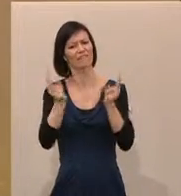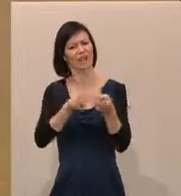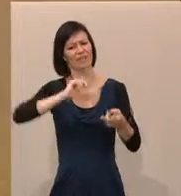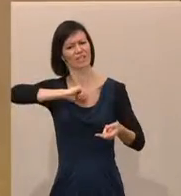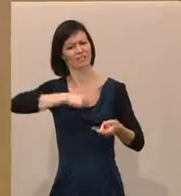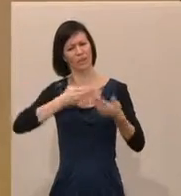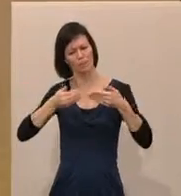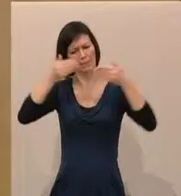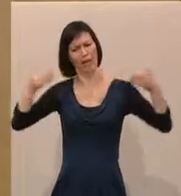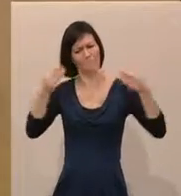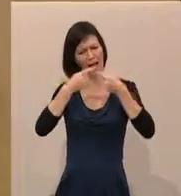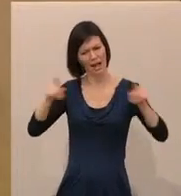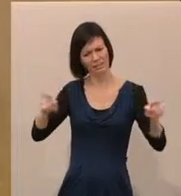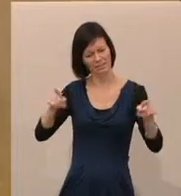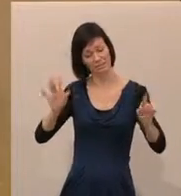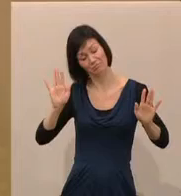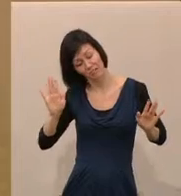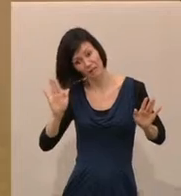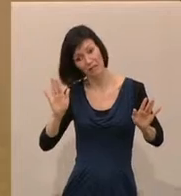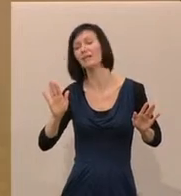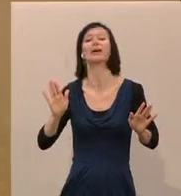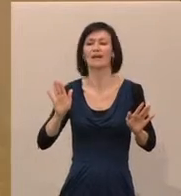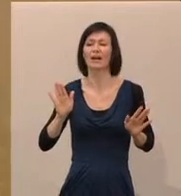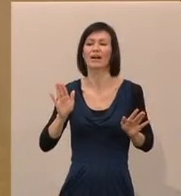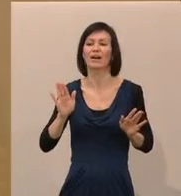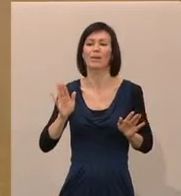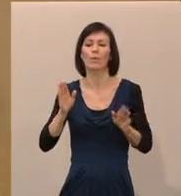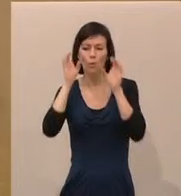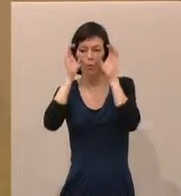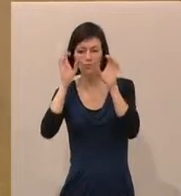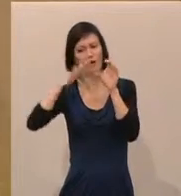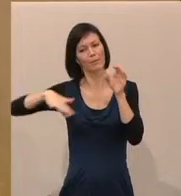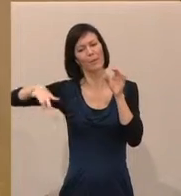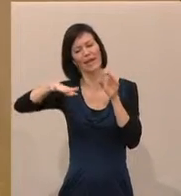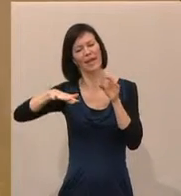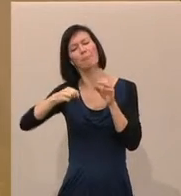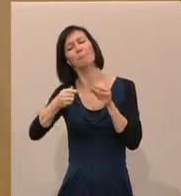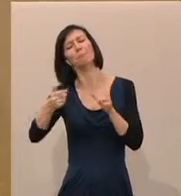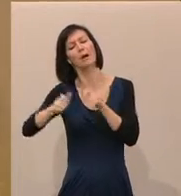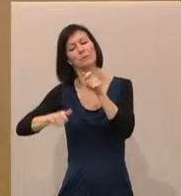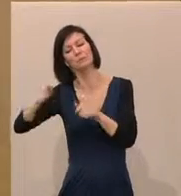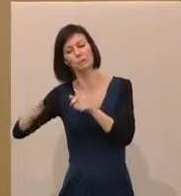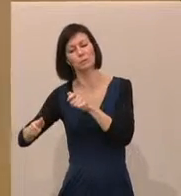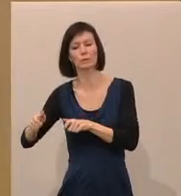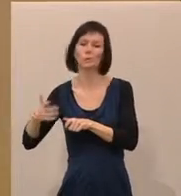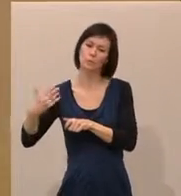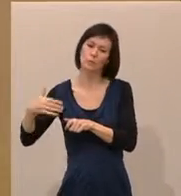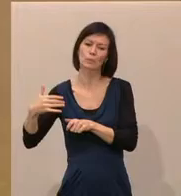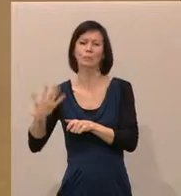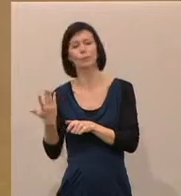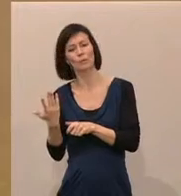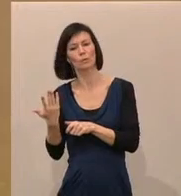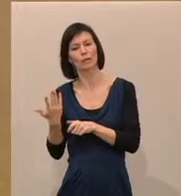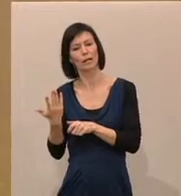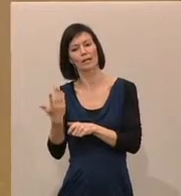das Weltbild mancher ÖVP-Frauen hier einzig und allein in der Sorge bestehen, ob man Au-pair Personal